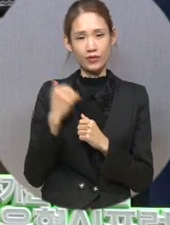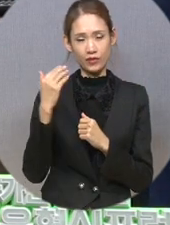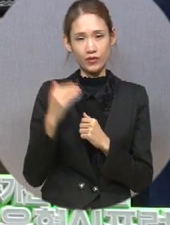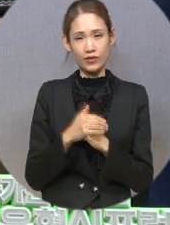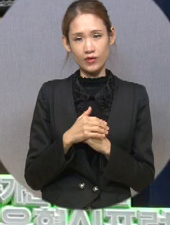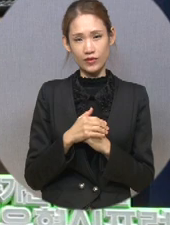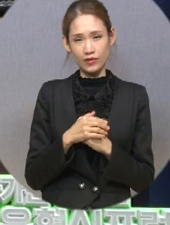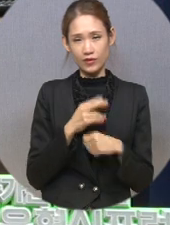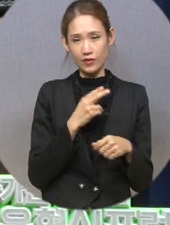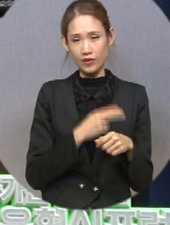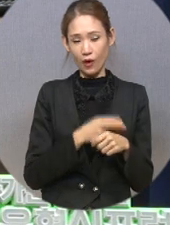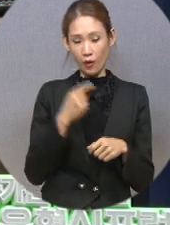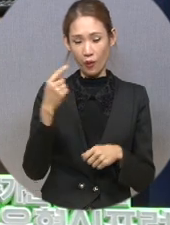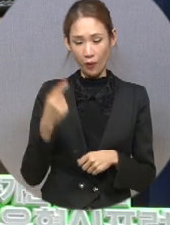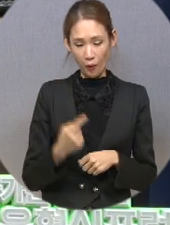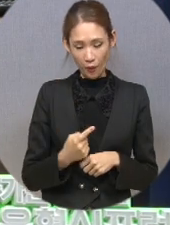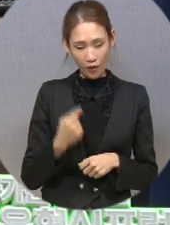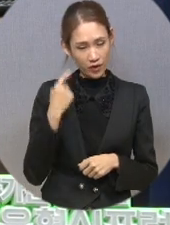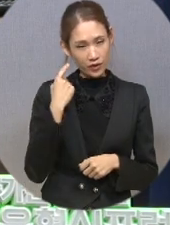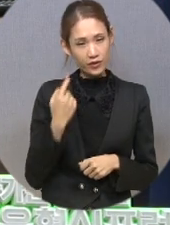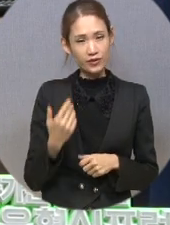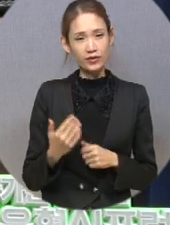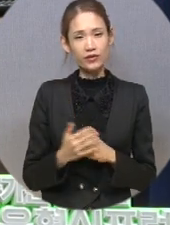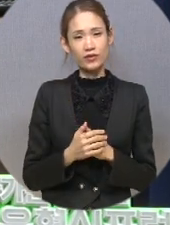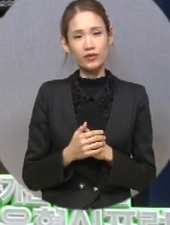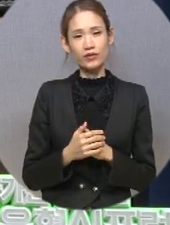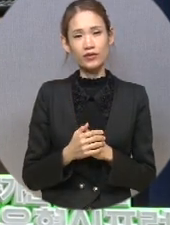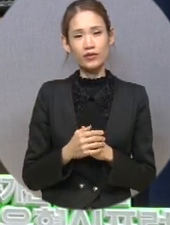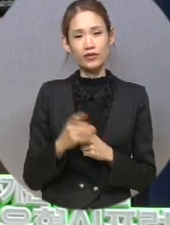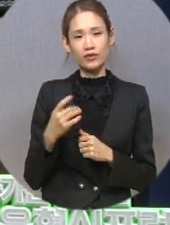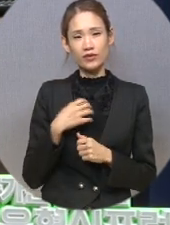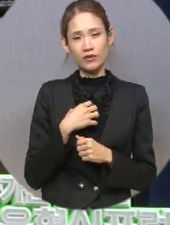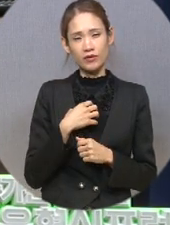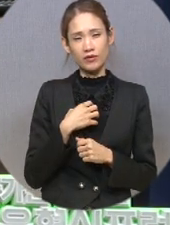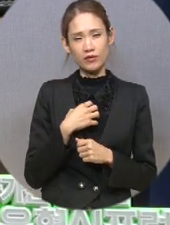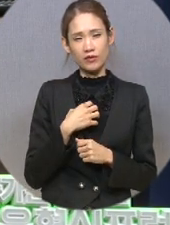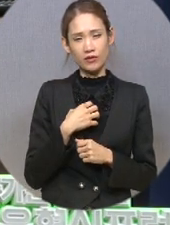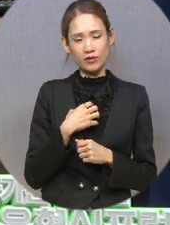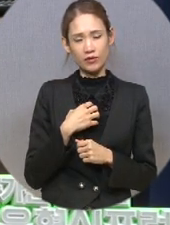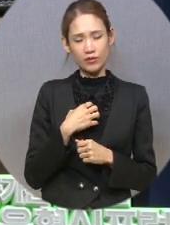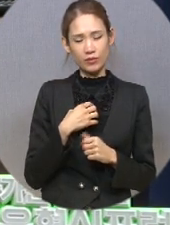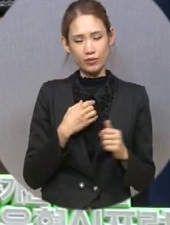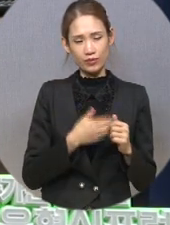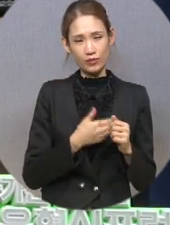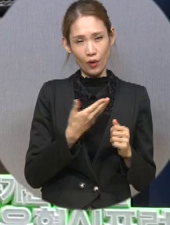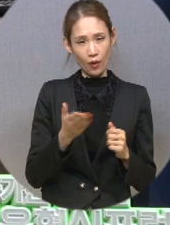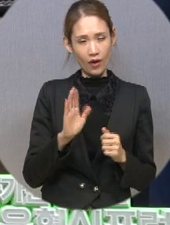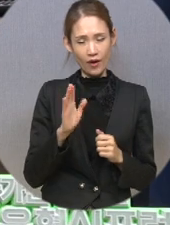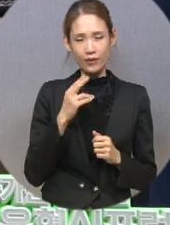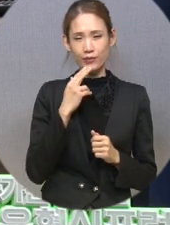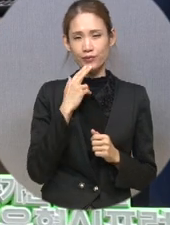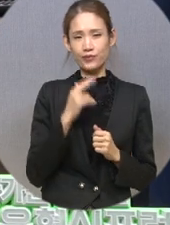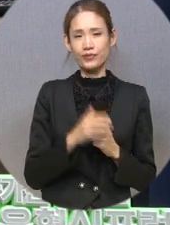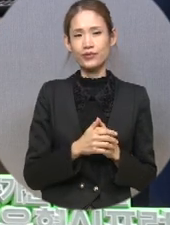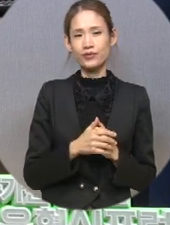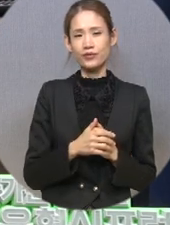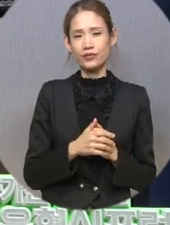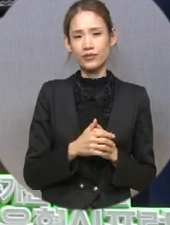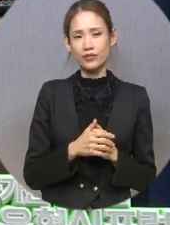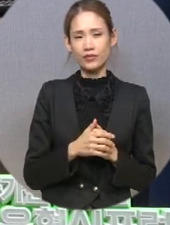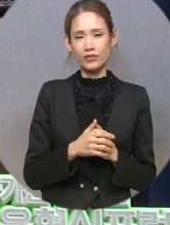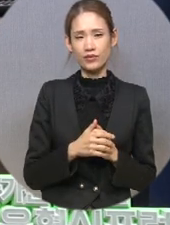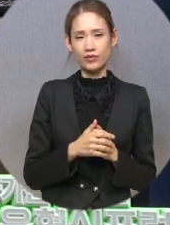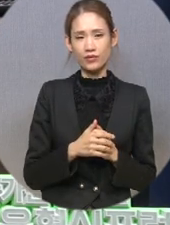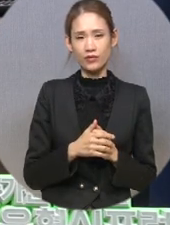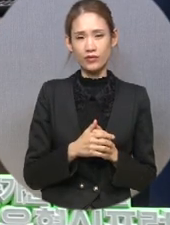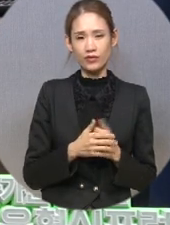어른들이 선생님 오셨습니까? 그러면서 맨날 소위 말하는 걱정했던 촌지를 뭐 주고 이런 모습들이 보여질 일도 없고요. 뭐